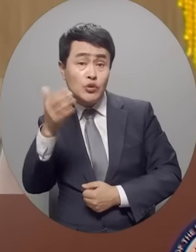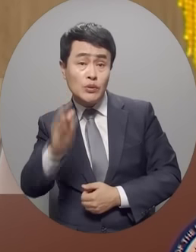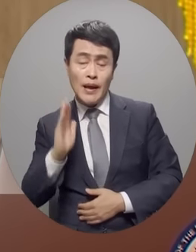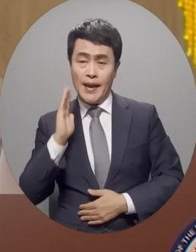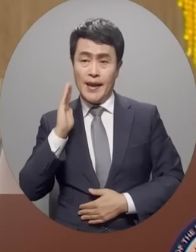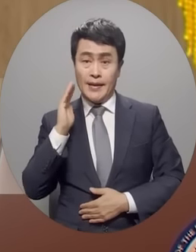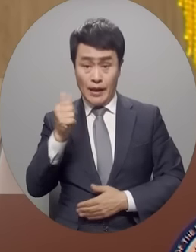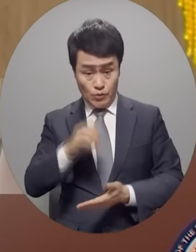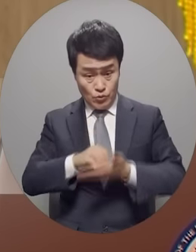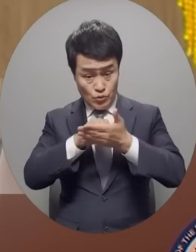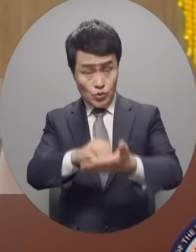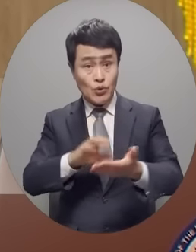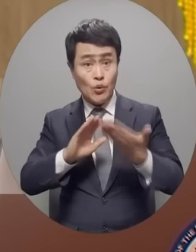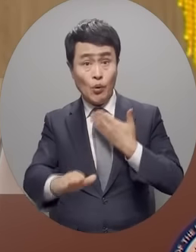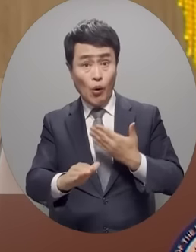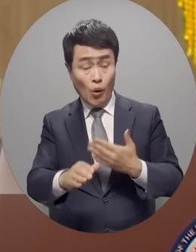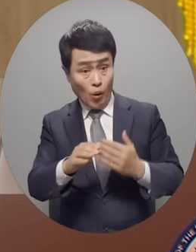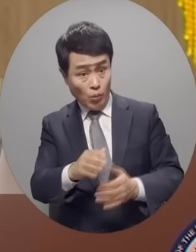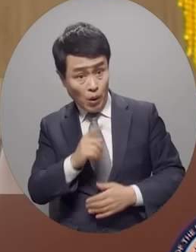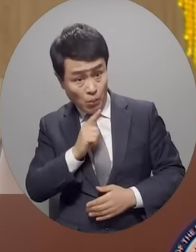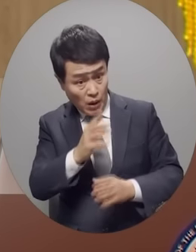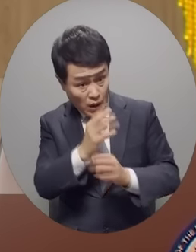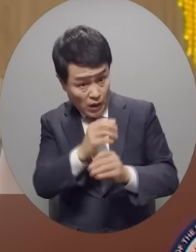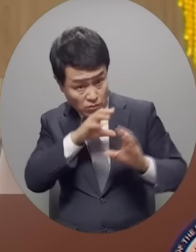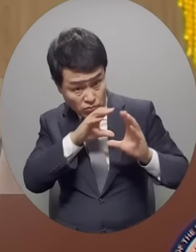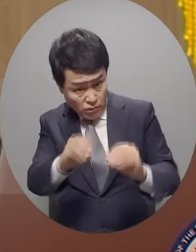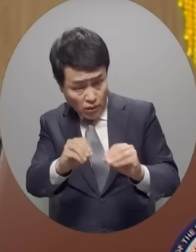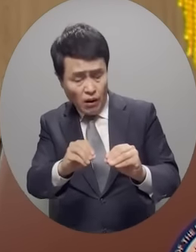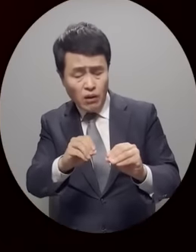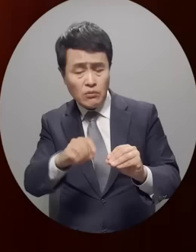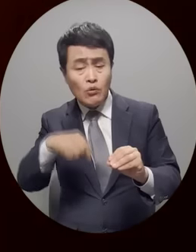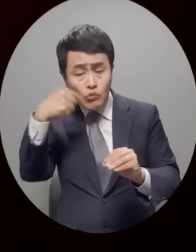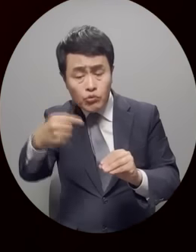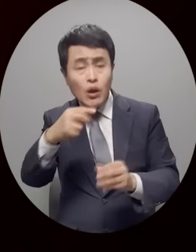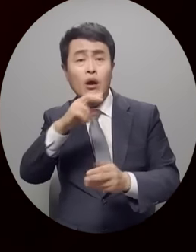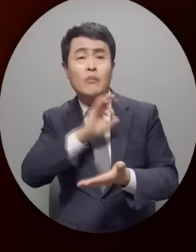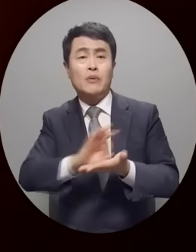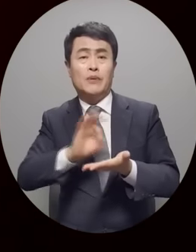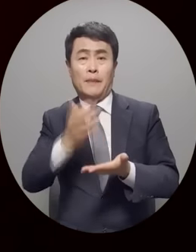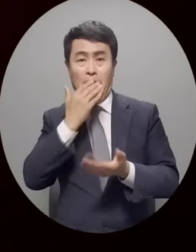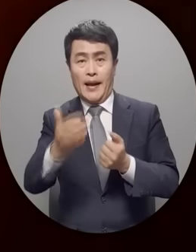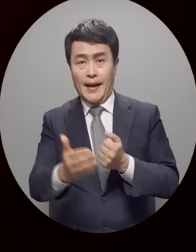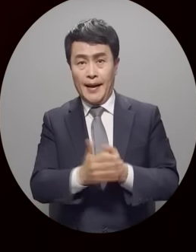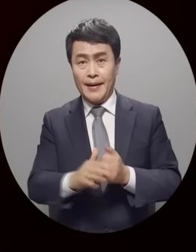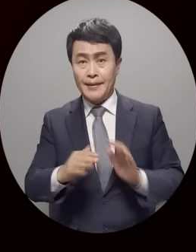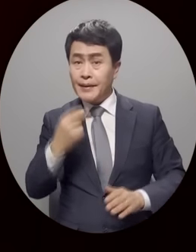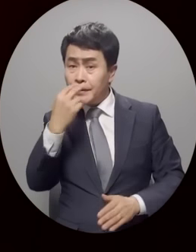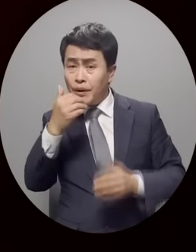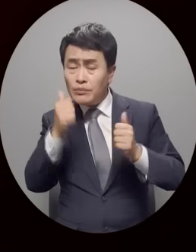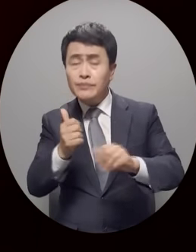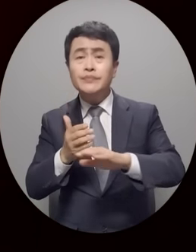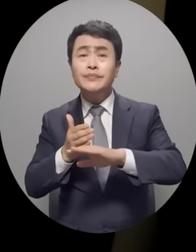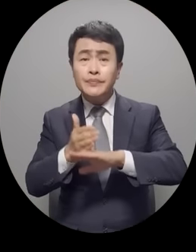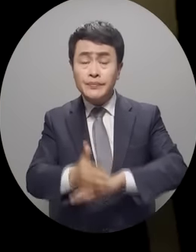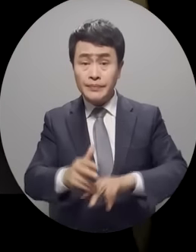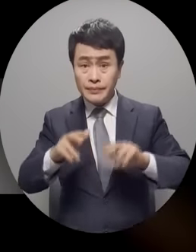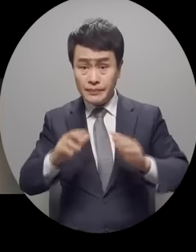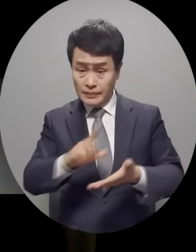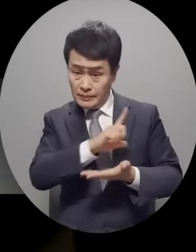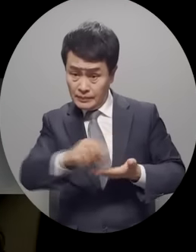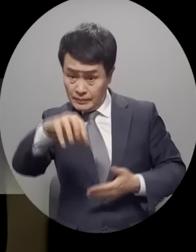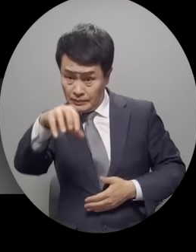대통령 취임 이후 시효 진행이 정지돼 법 적용은 가능합니다. 하지만 검찰 수사는 더딥니다. 지방선거